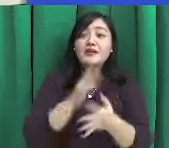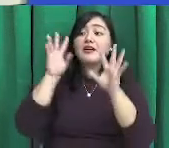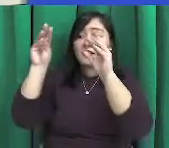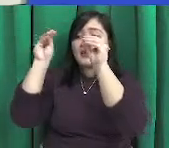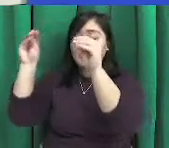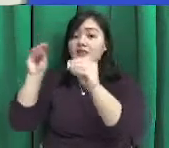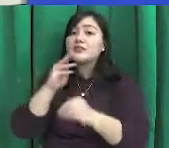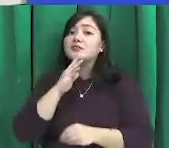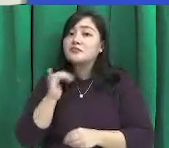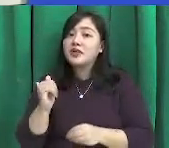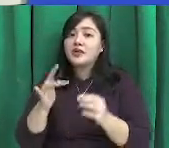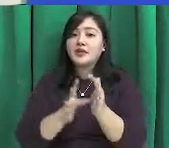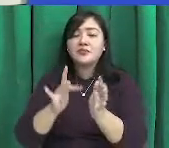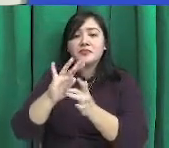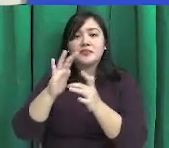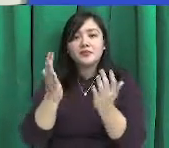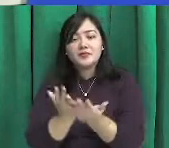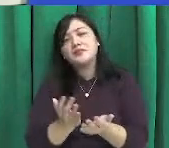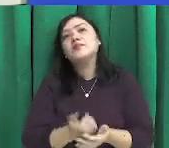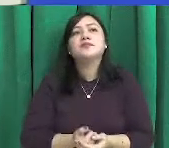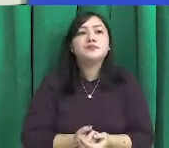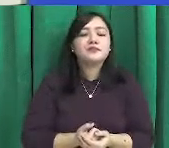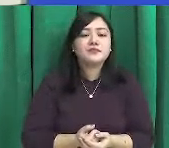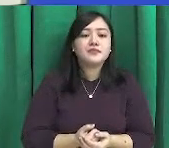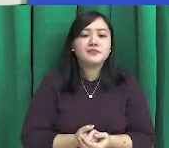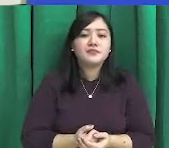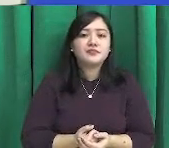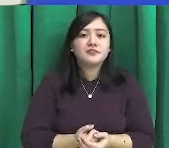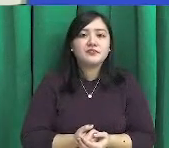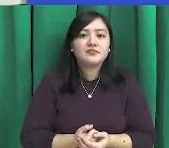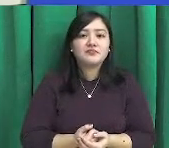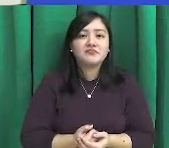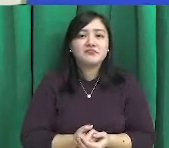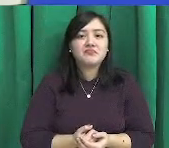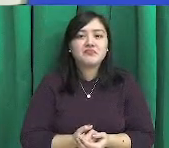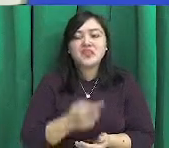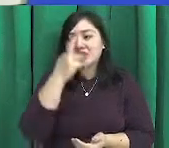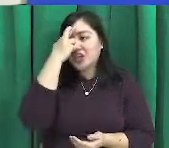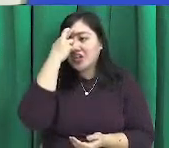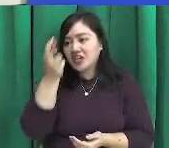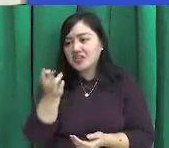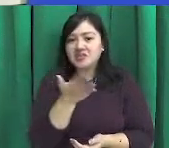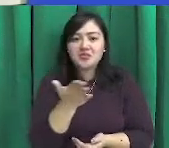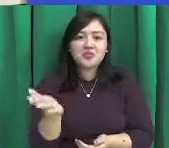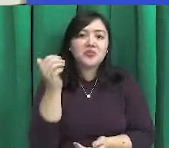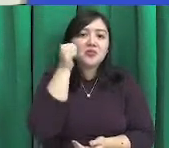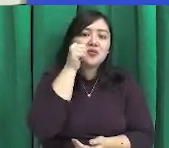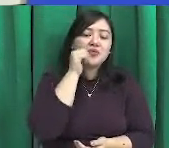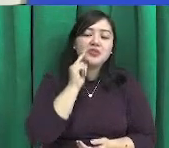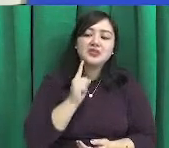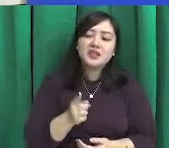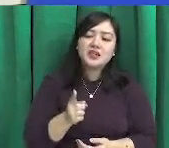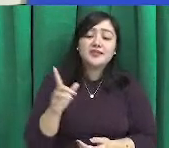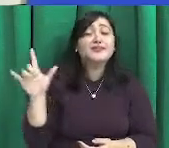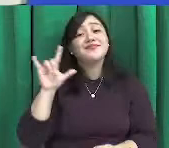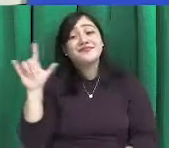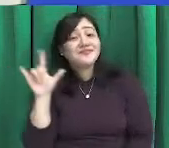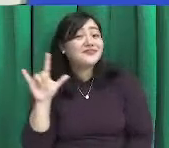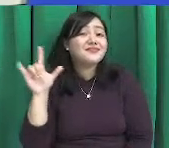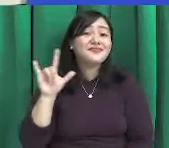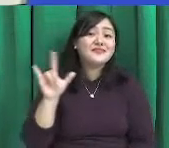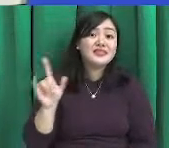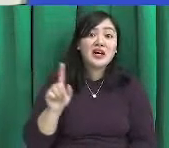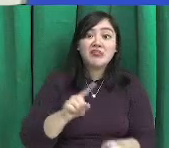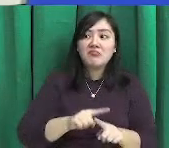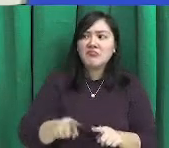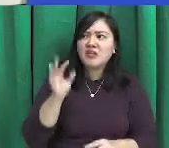kapatid. Palagi natin nasasabing, I love you, I love you. Pero maya-maya, makikita mo na, grabe na kung magsalita, nasasaktan mo